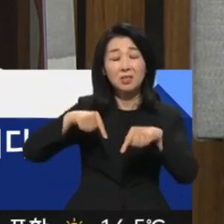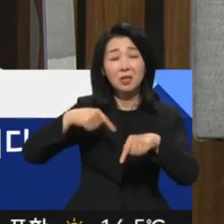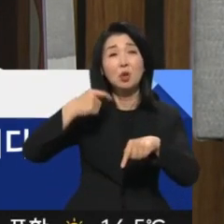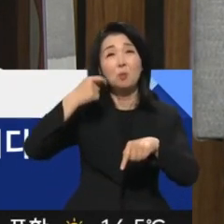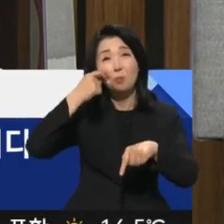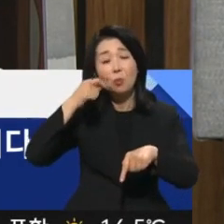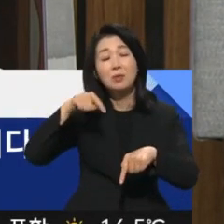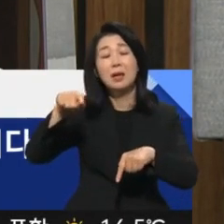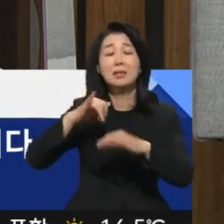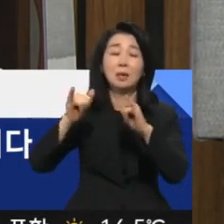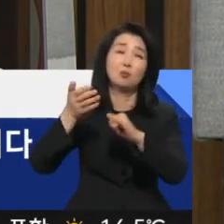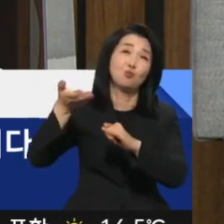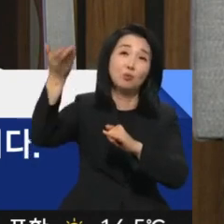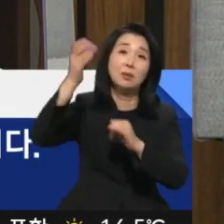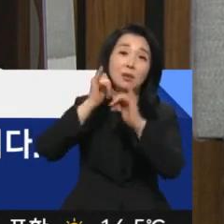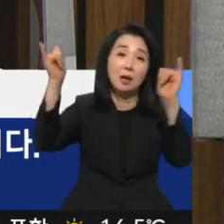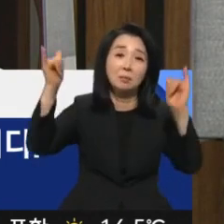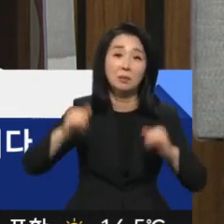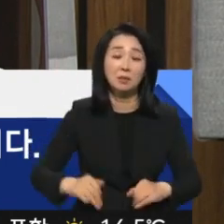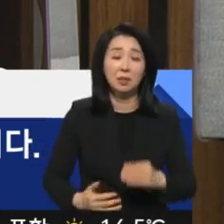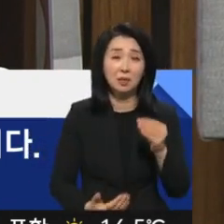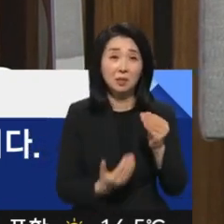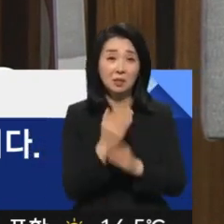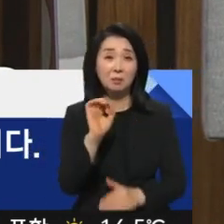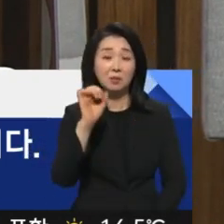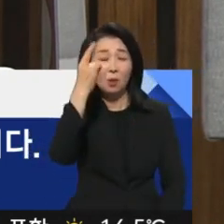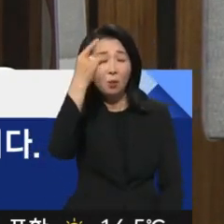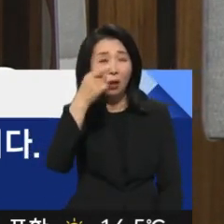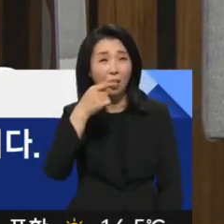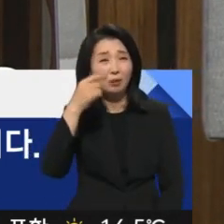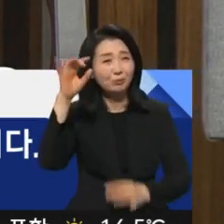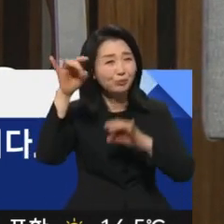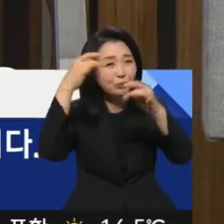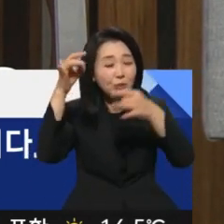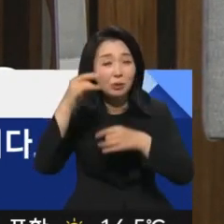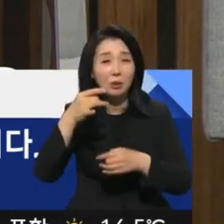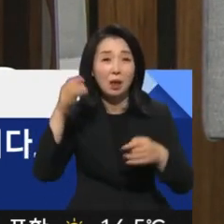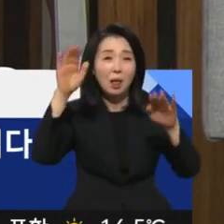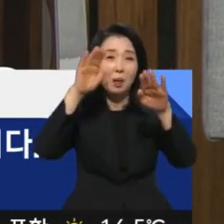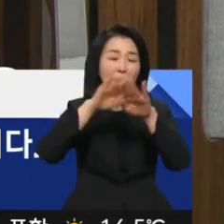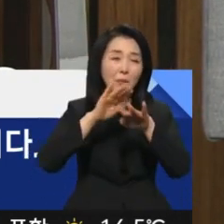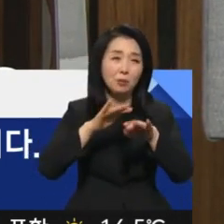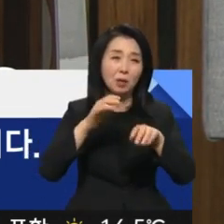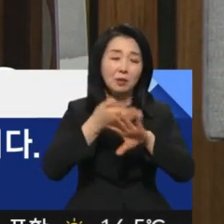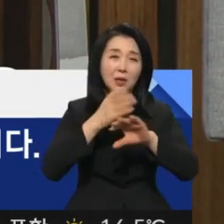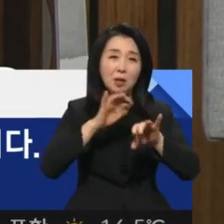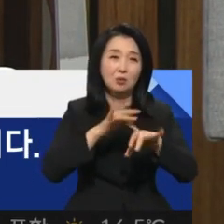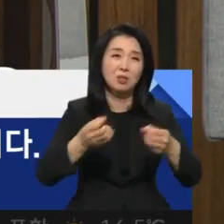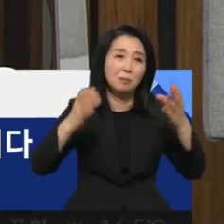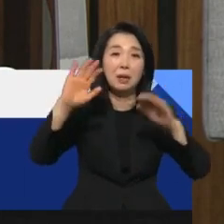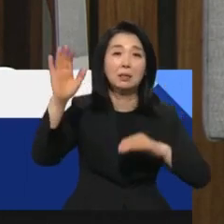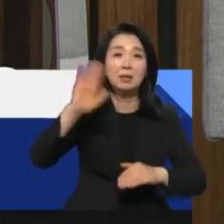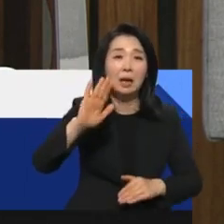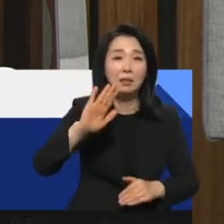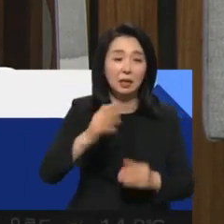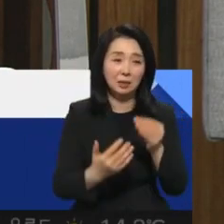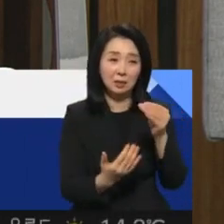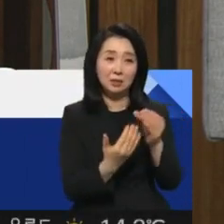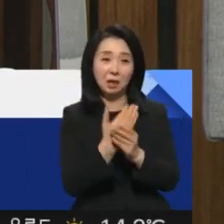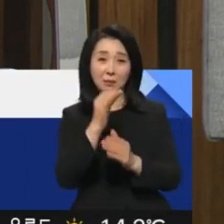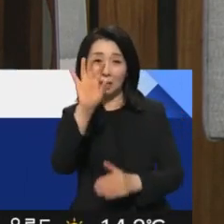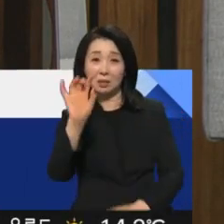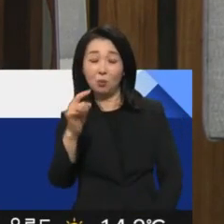사람들입니다 참사의 원인은 유흥과 밤문화 외국 귀신 파티 문화가 아닙니다 참사의 유일한